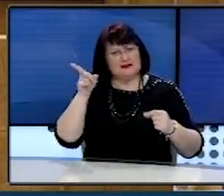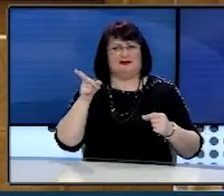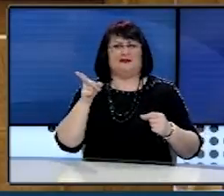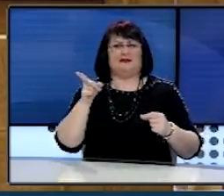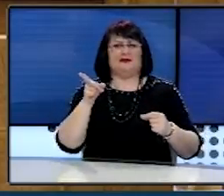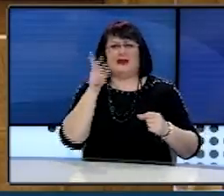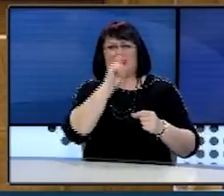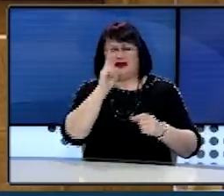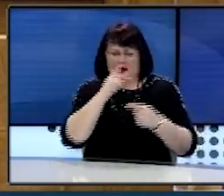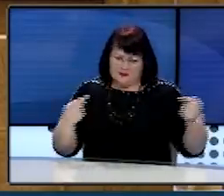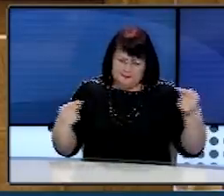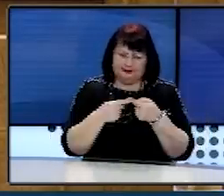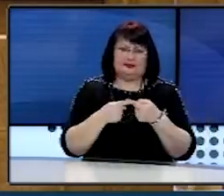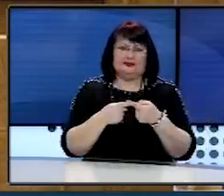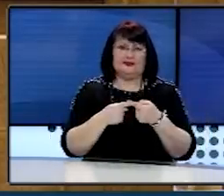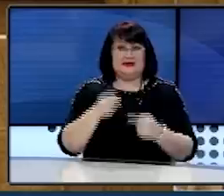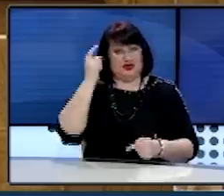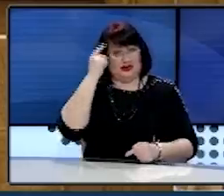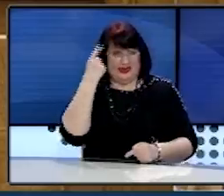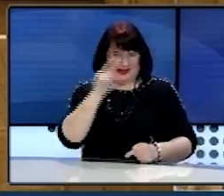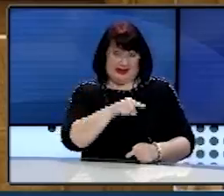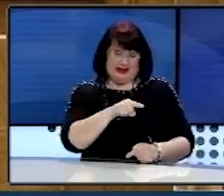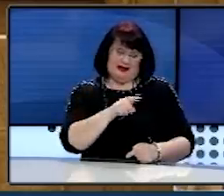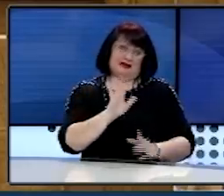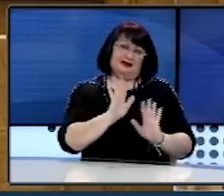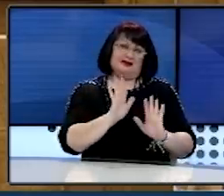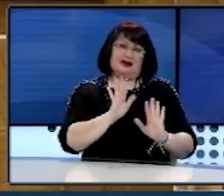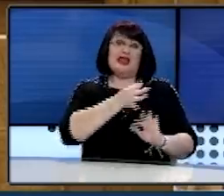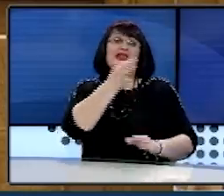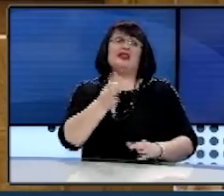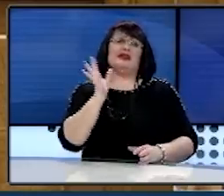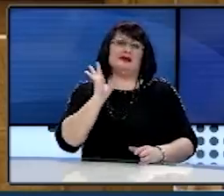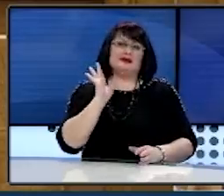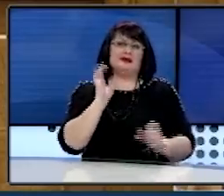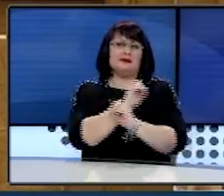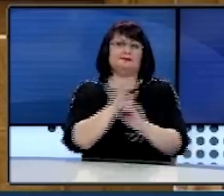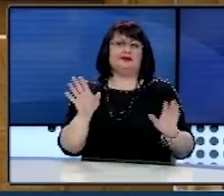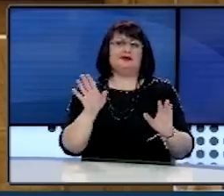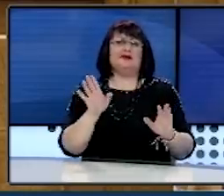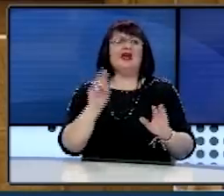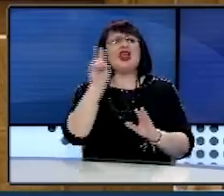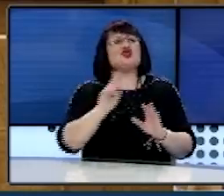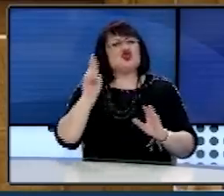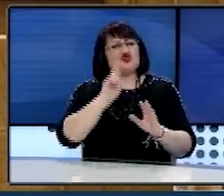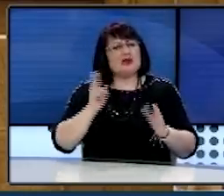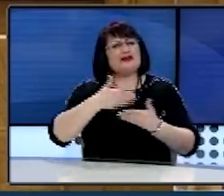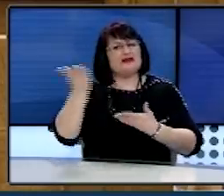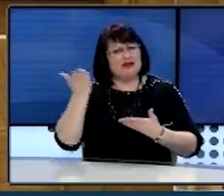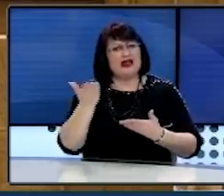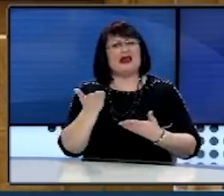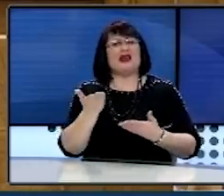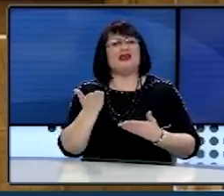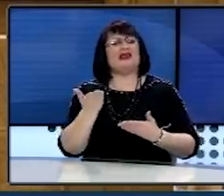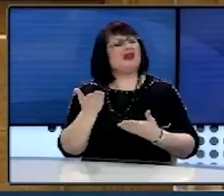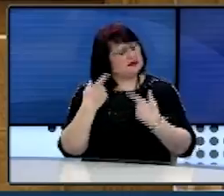Ρωσία. Και μην κάνετε πως δεν τα ξέρετε, άσχετα να τα λέτε. Έχουν δημοσιευτεί και στο Ριζοσπάστη και σε άλλα έγκυρα